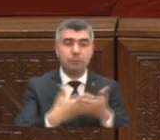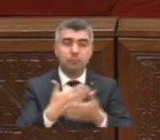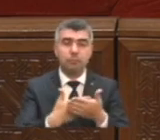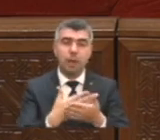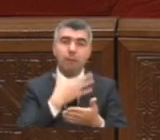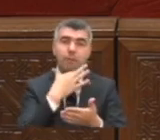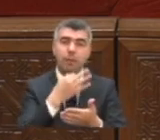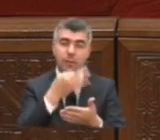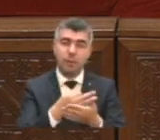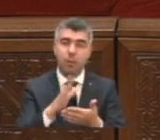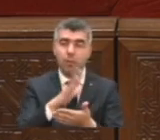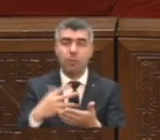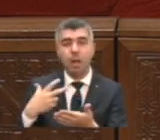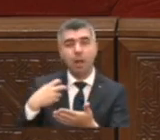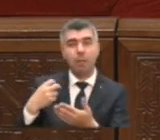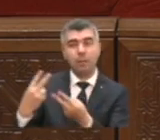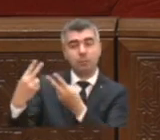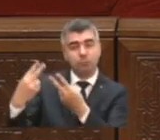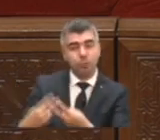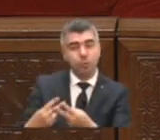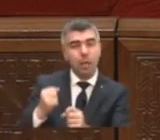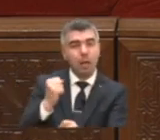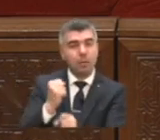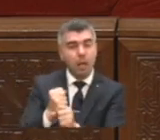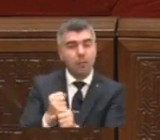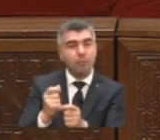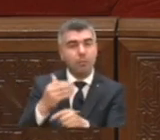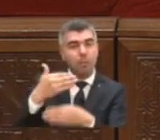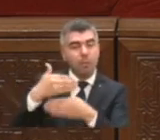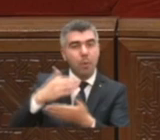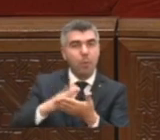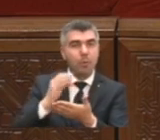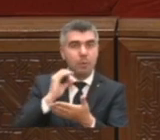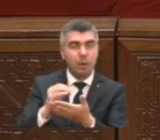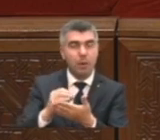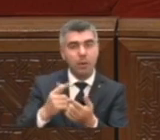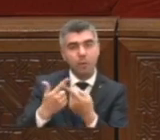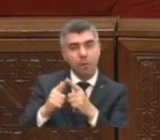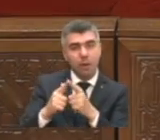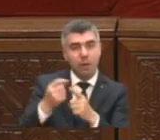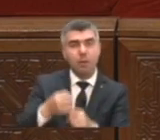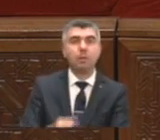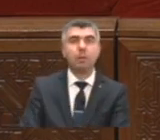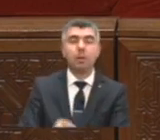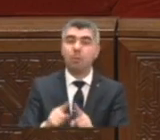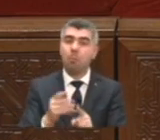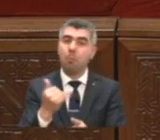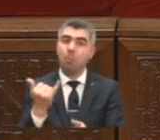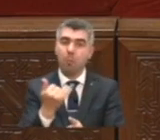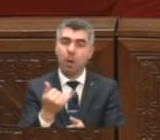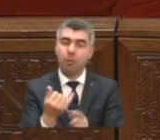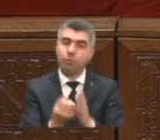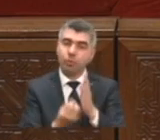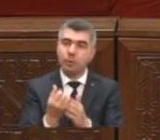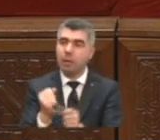المستثمرين لان بلادنا في حاجه للاستثمار والاستثمار اللي قال الاستثمار ماشي الاستثمار من اجل الاستثمار، الاستثمار لان تيخلق